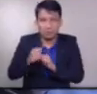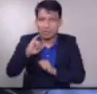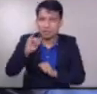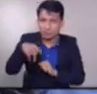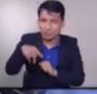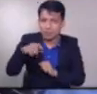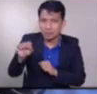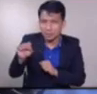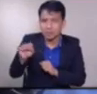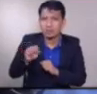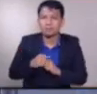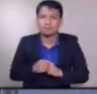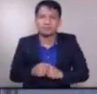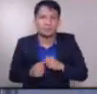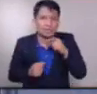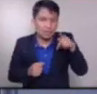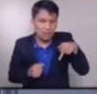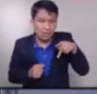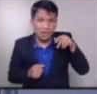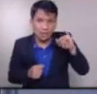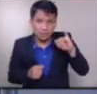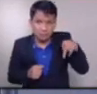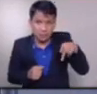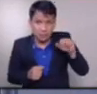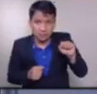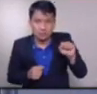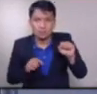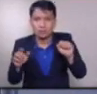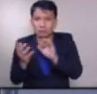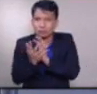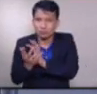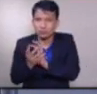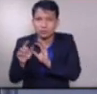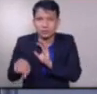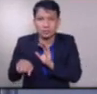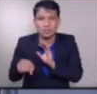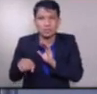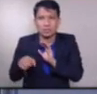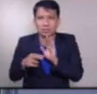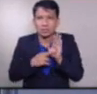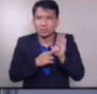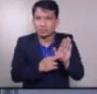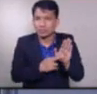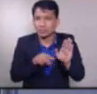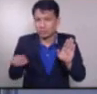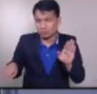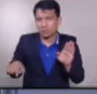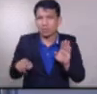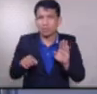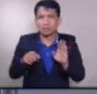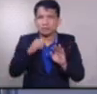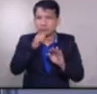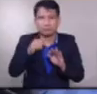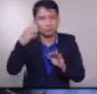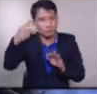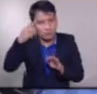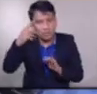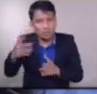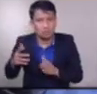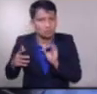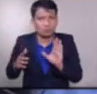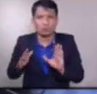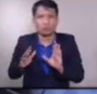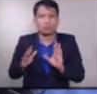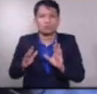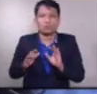IPS. Okay. So yung IPS na yan po ay community endorsement, hindi po yan ay political endorsement. So we all